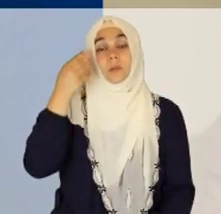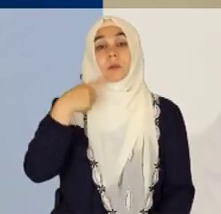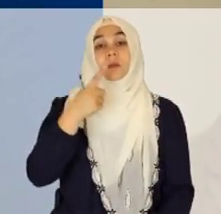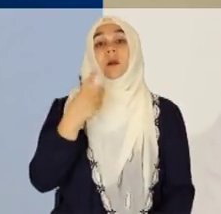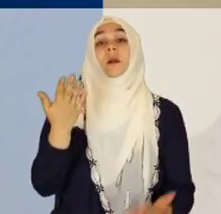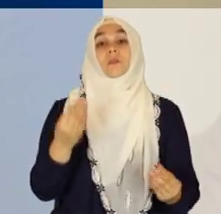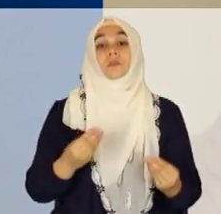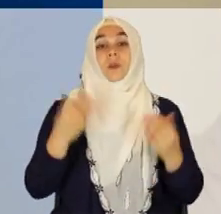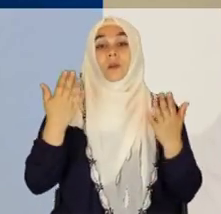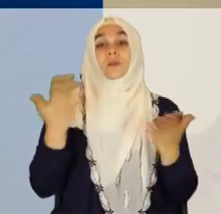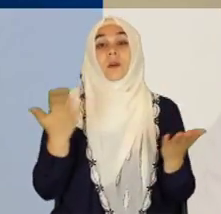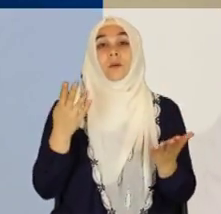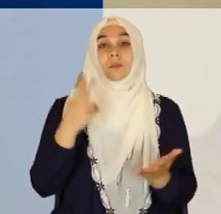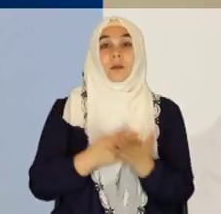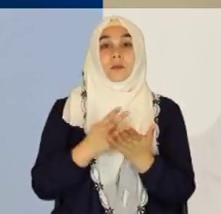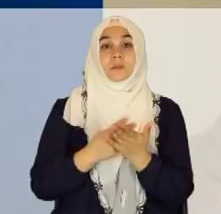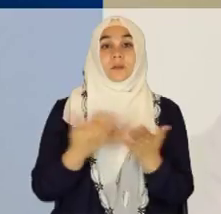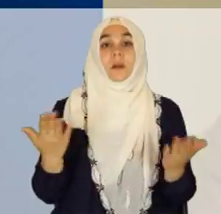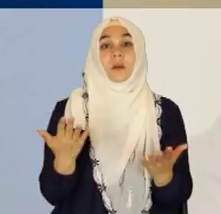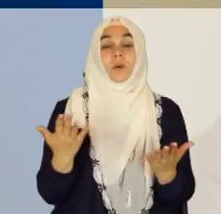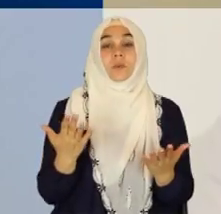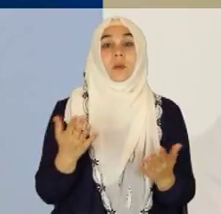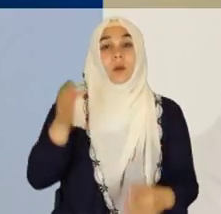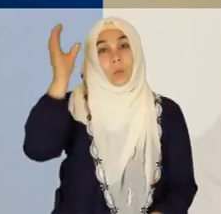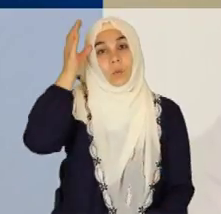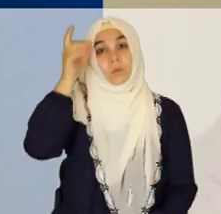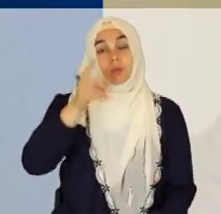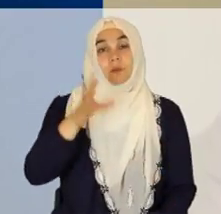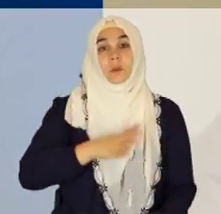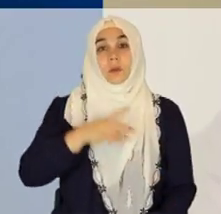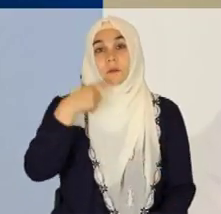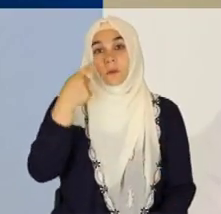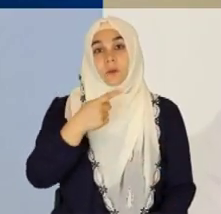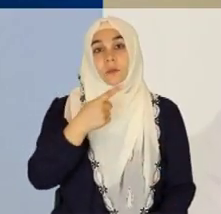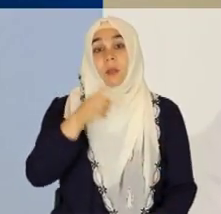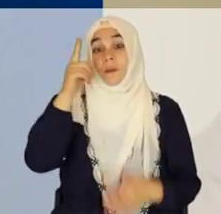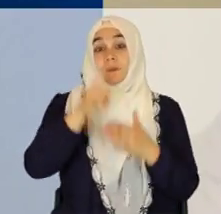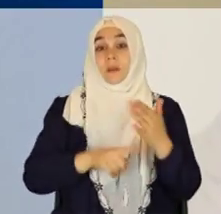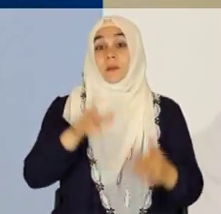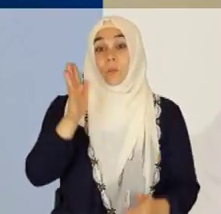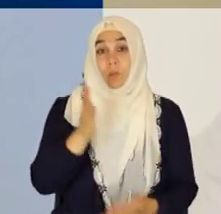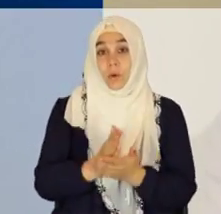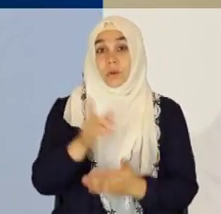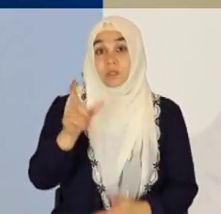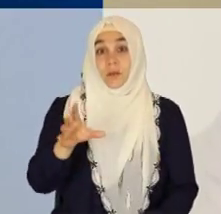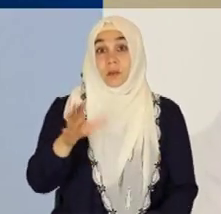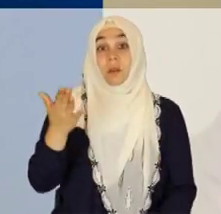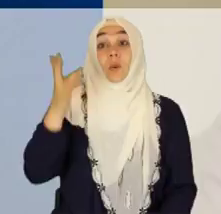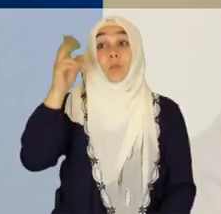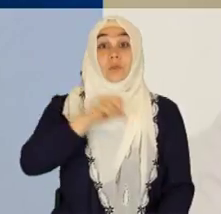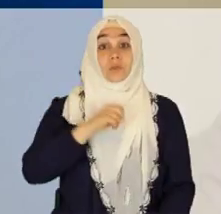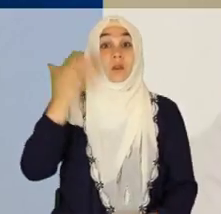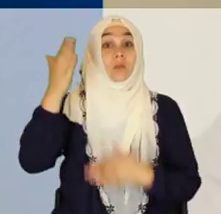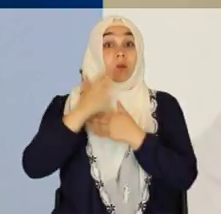Kaç kere bir zakat tasdiklavcı buladı? Dese ulamalar dedi ki, imanı var adam, Allah'ın